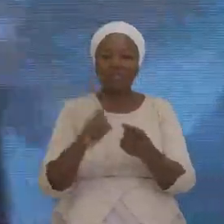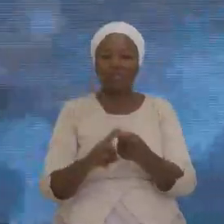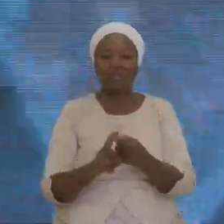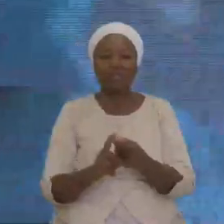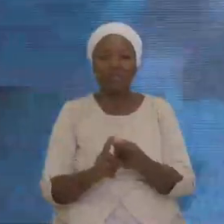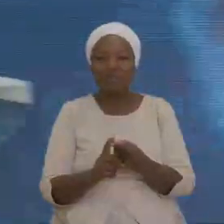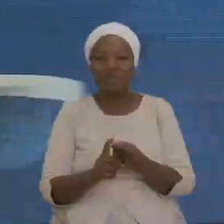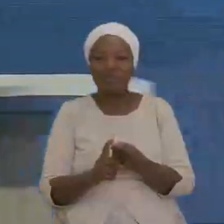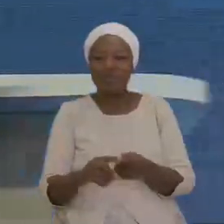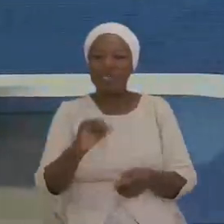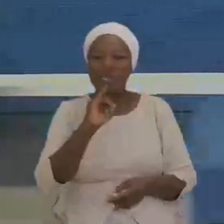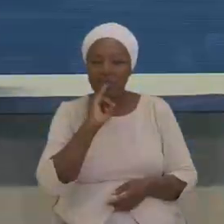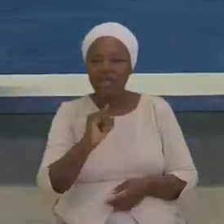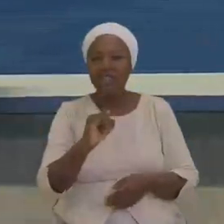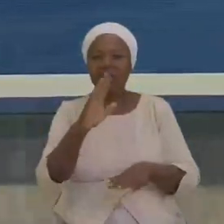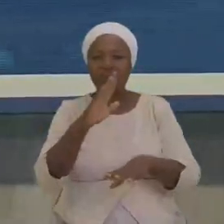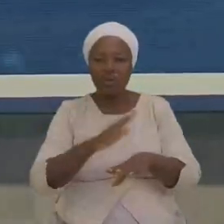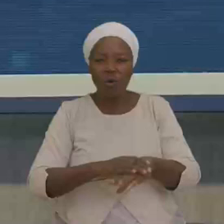destination,